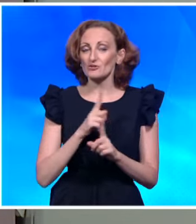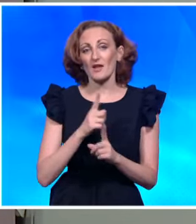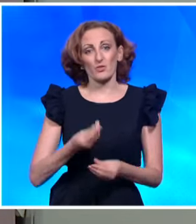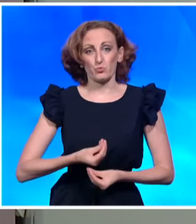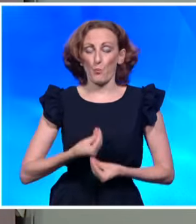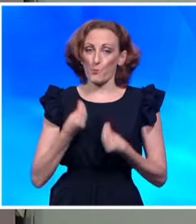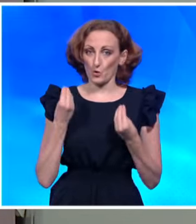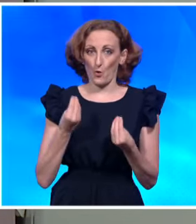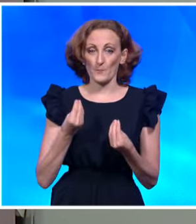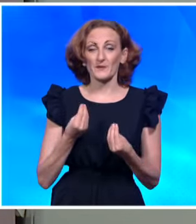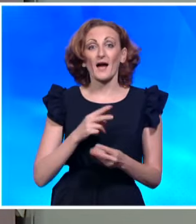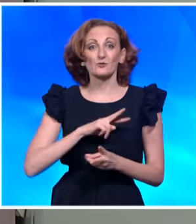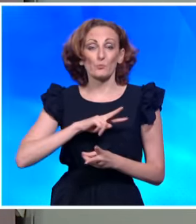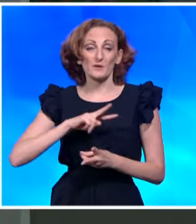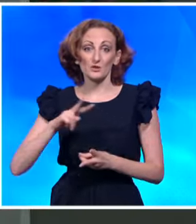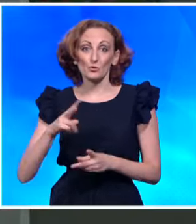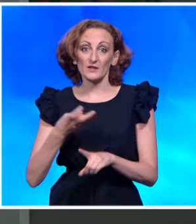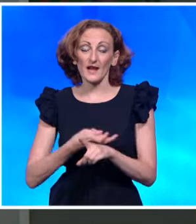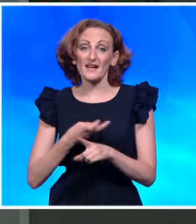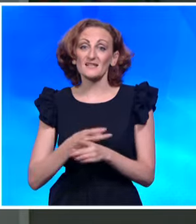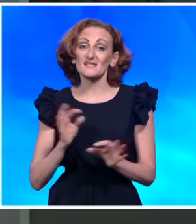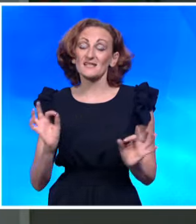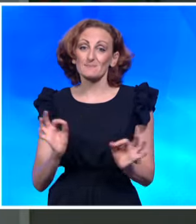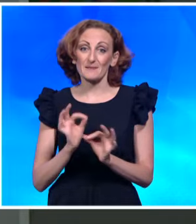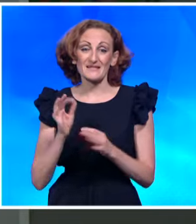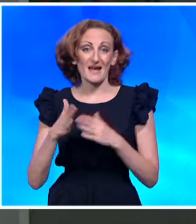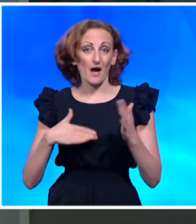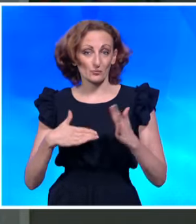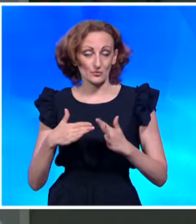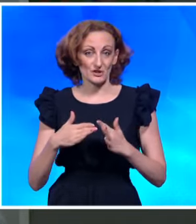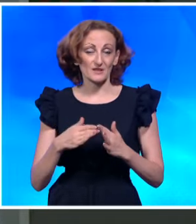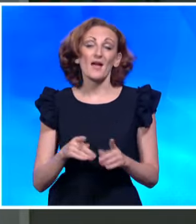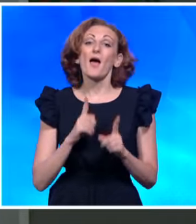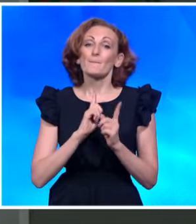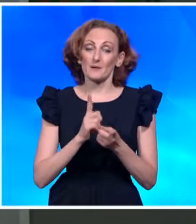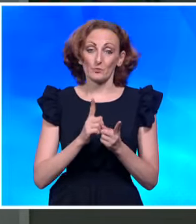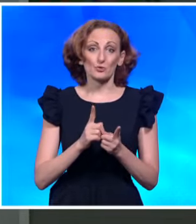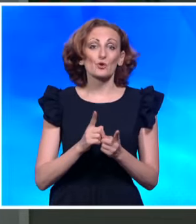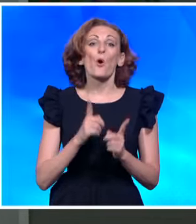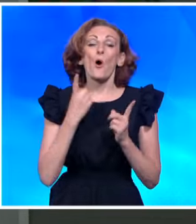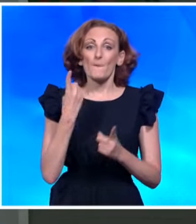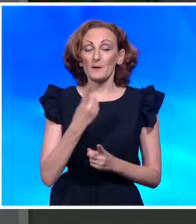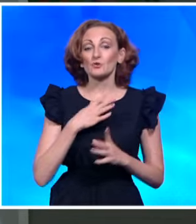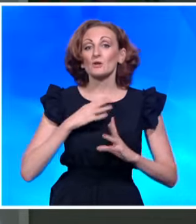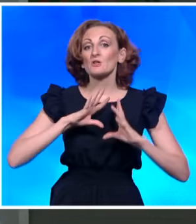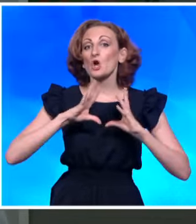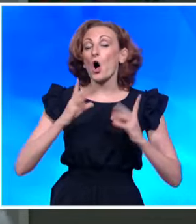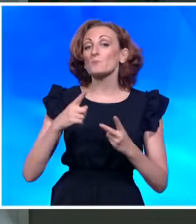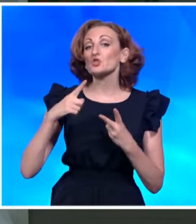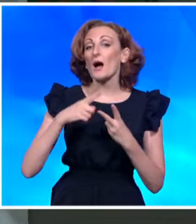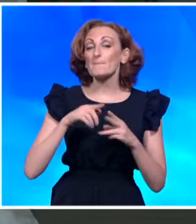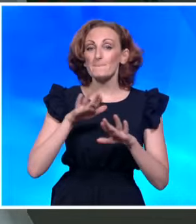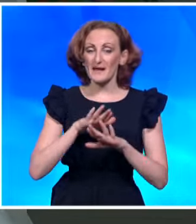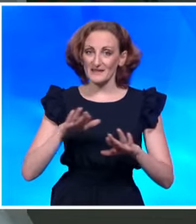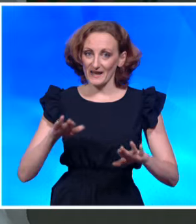перспективно, както при други специалности. Горещо препоръчително е първо да изкараш обща педиатрия, за да имаш общата педиатрична база,